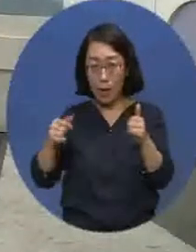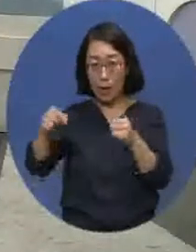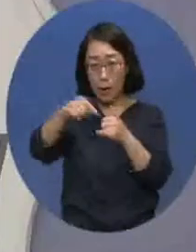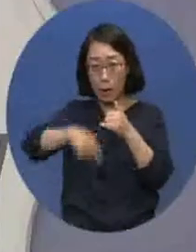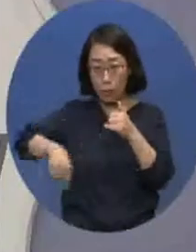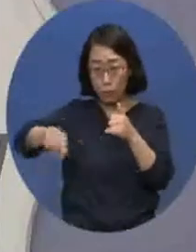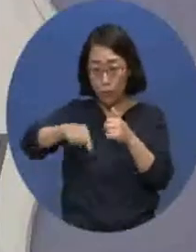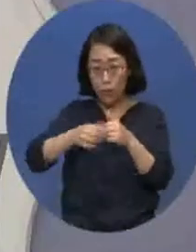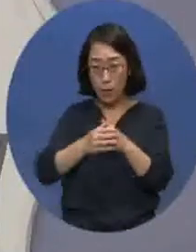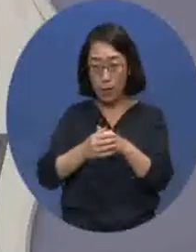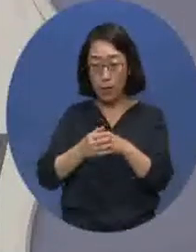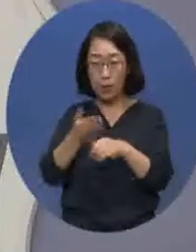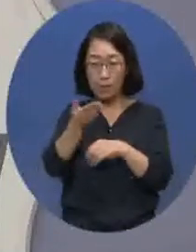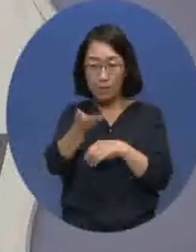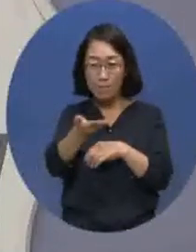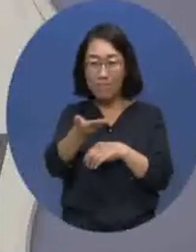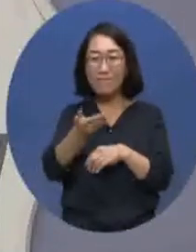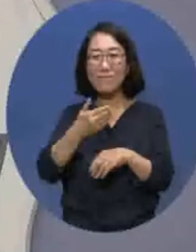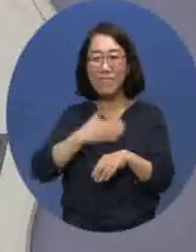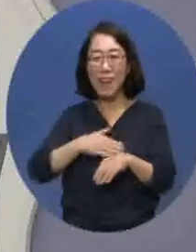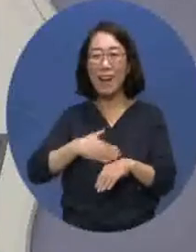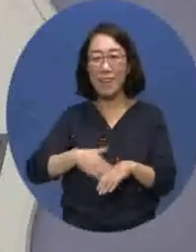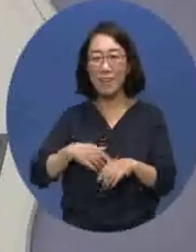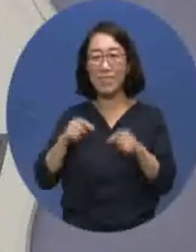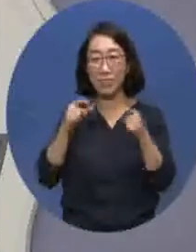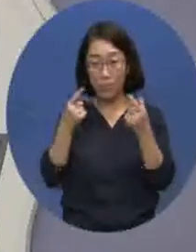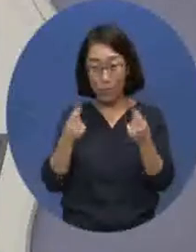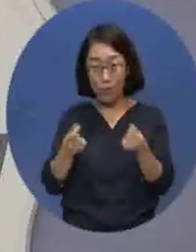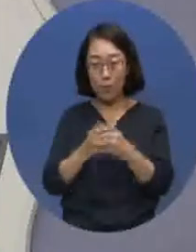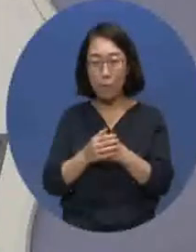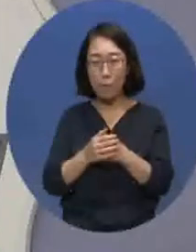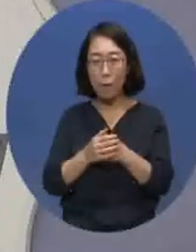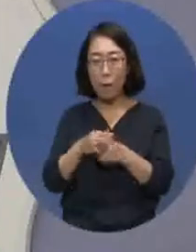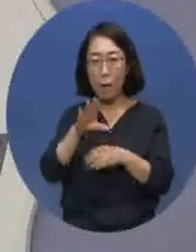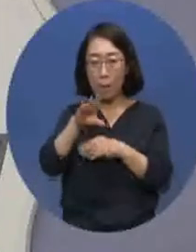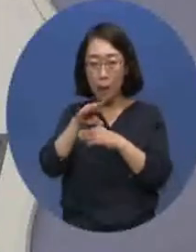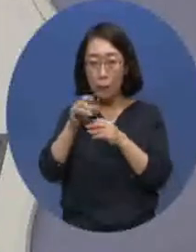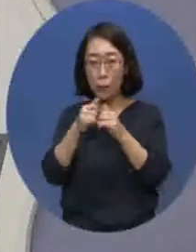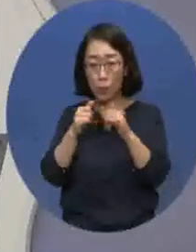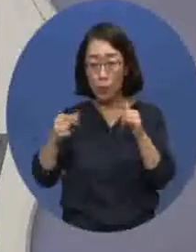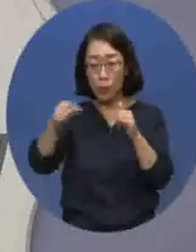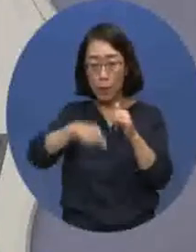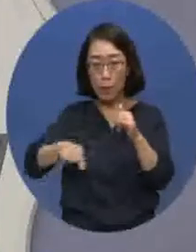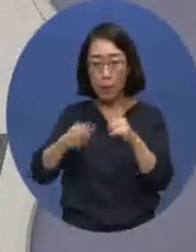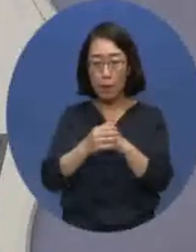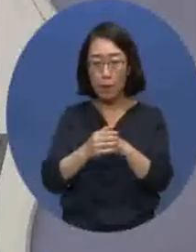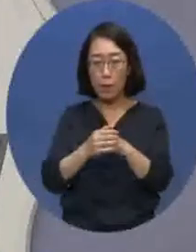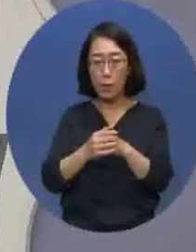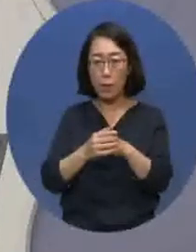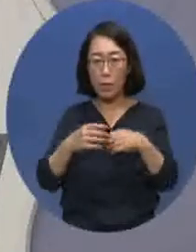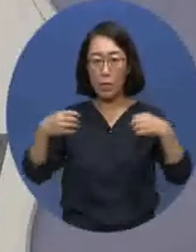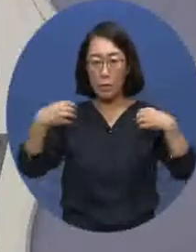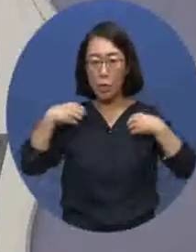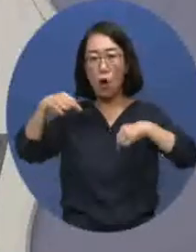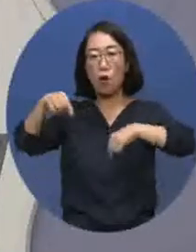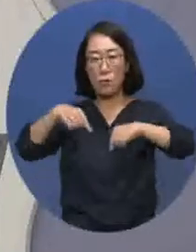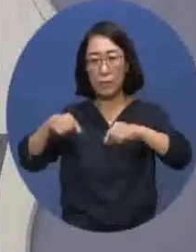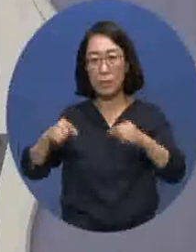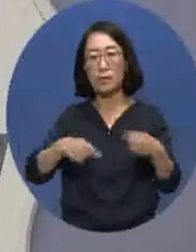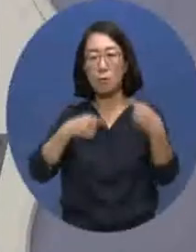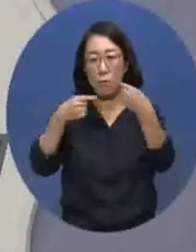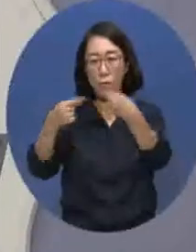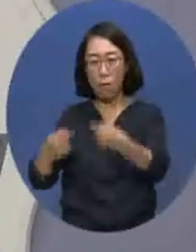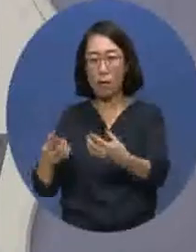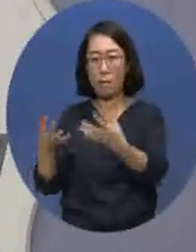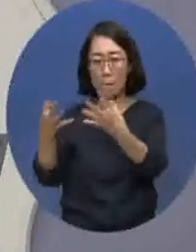뭐 선배님도 잘 하시겠지만 예 뭐 방송인 중에 정치 양 이론은 분들은 많습니다 이런데